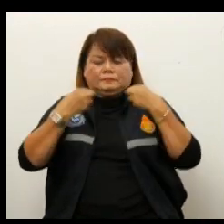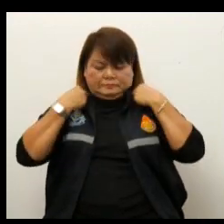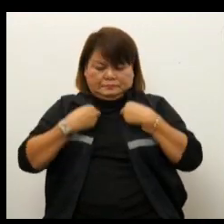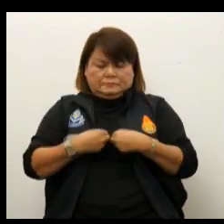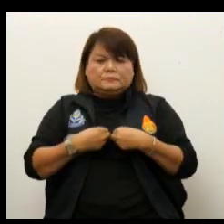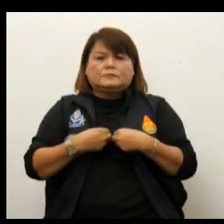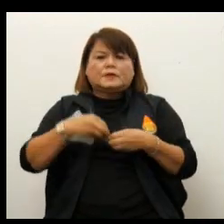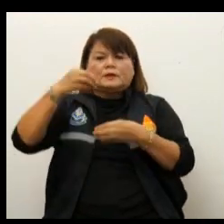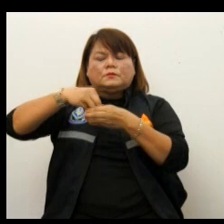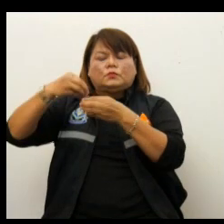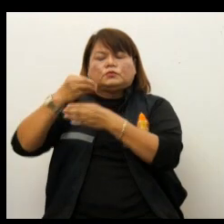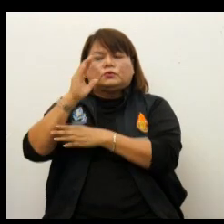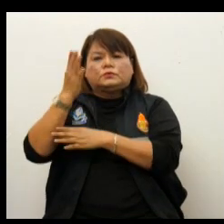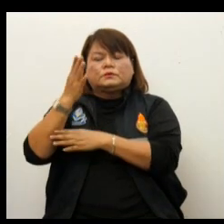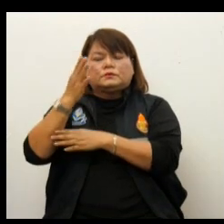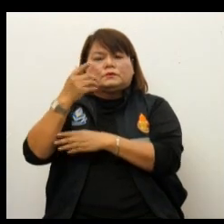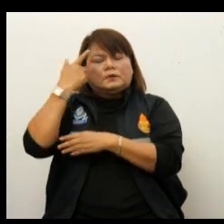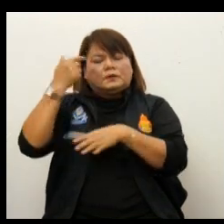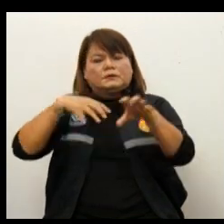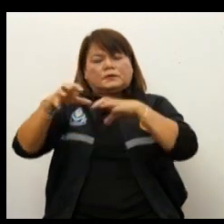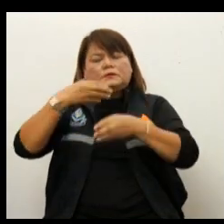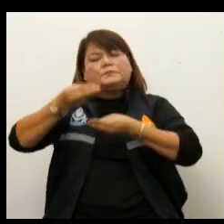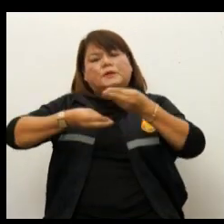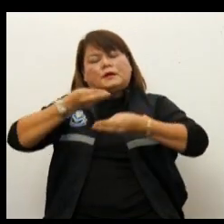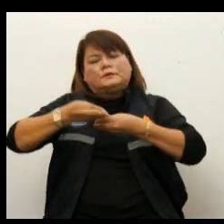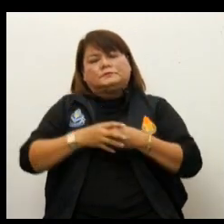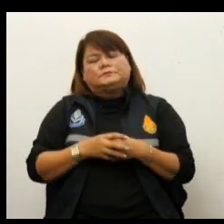กต้นแคสตัสเพื่อการจัดจำหน่าย